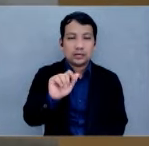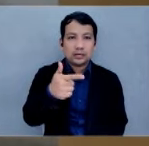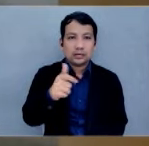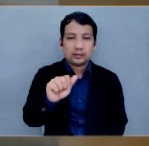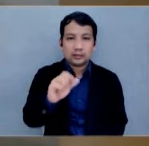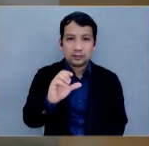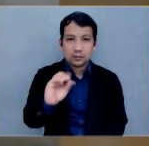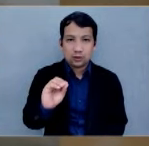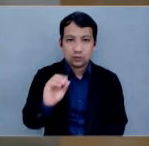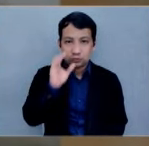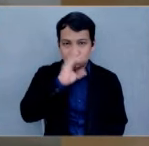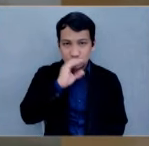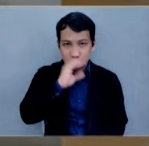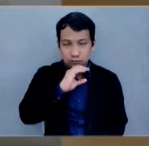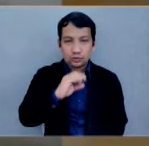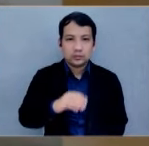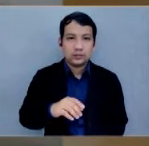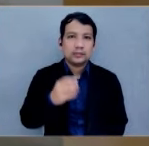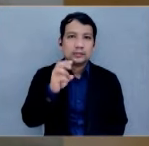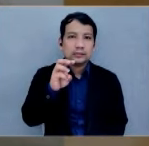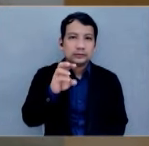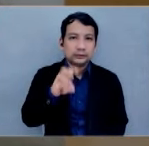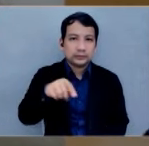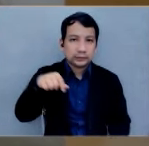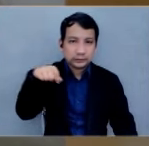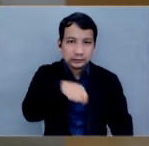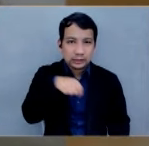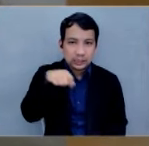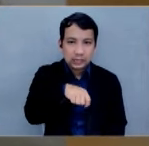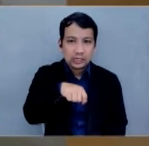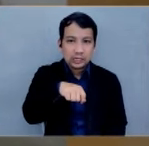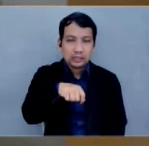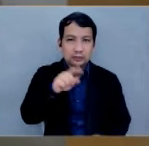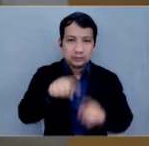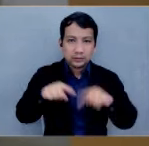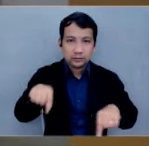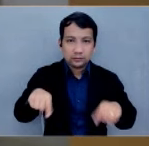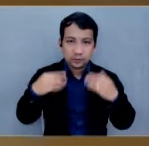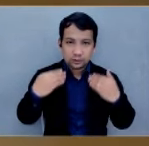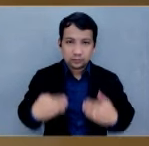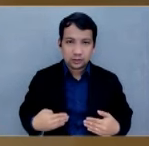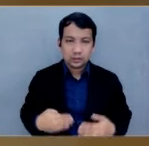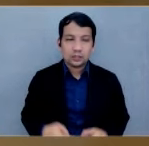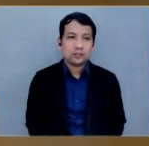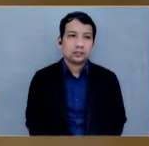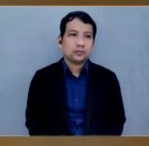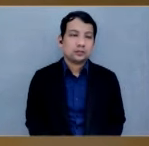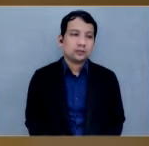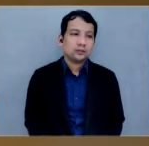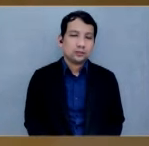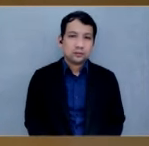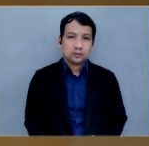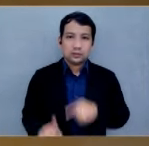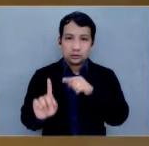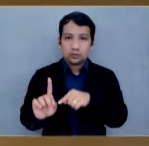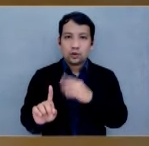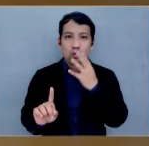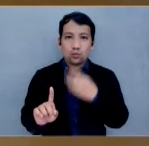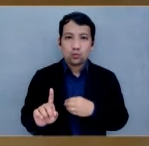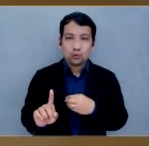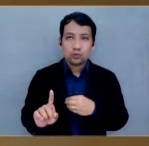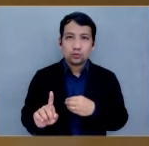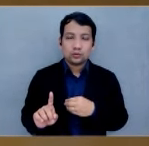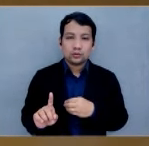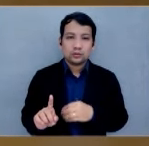araw. 16 na saksak ang inabot ng biktima sa iba't ibang bahagi ng katawan. Ang suspect sa pagpatay sa kanya, ang